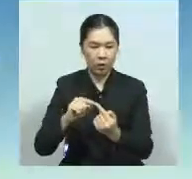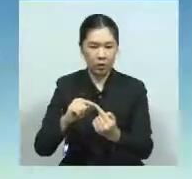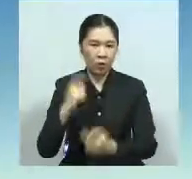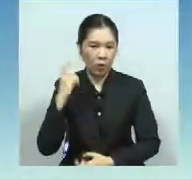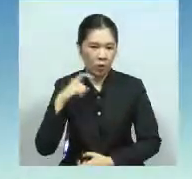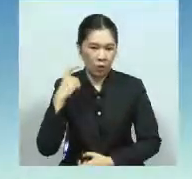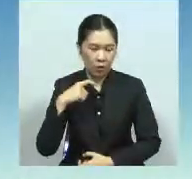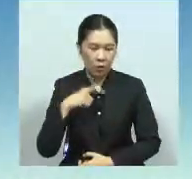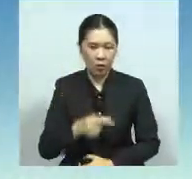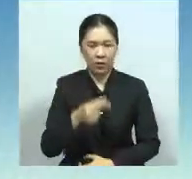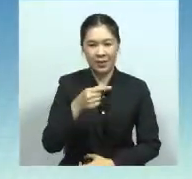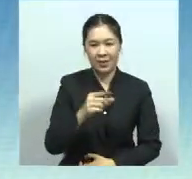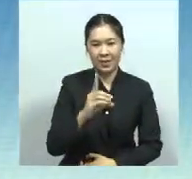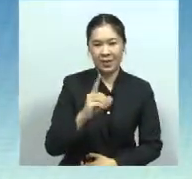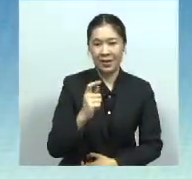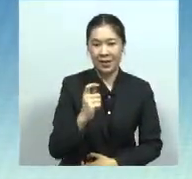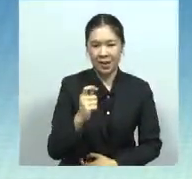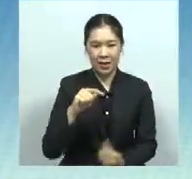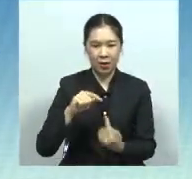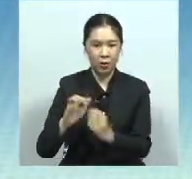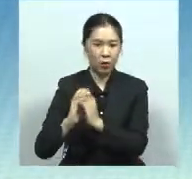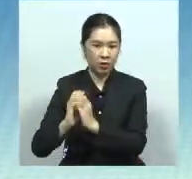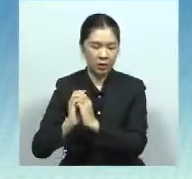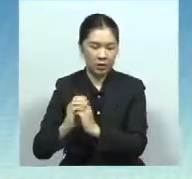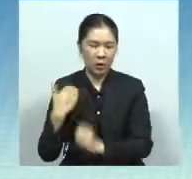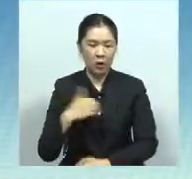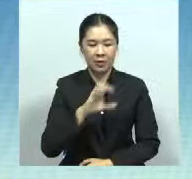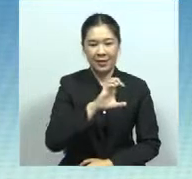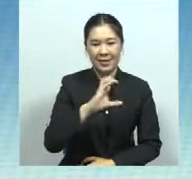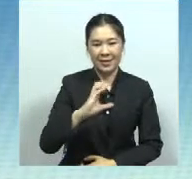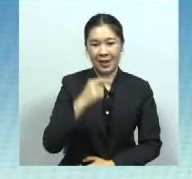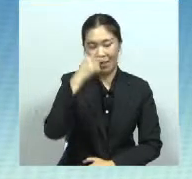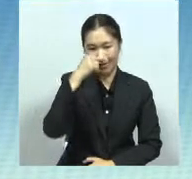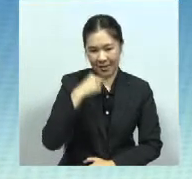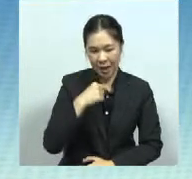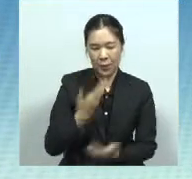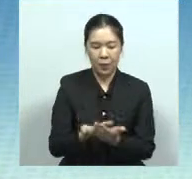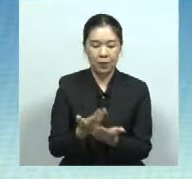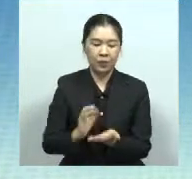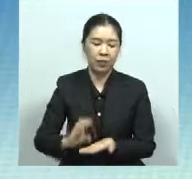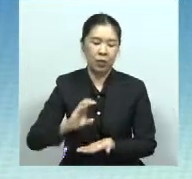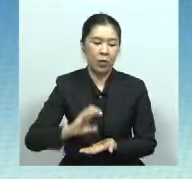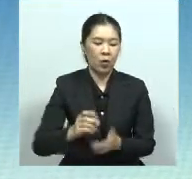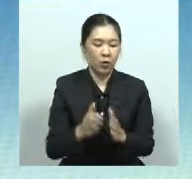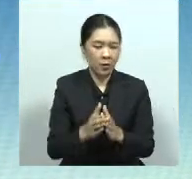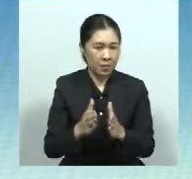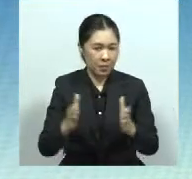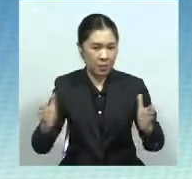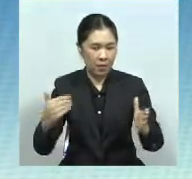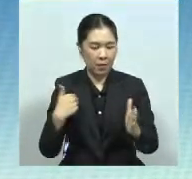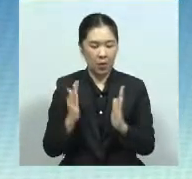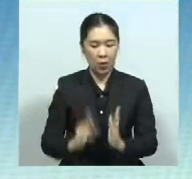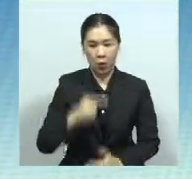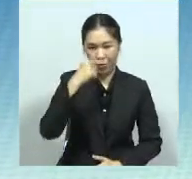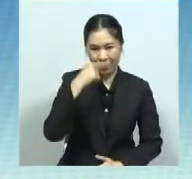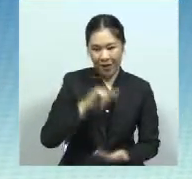หรือว่า GBA ของจีนกับ EEC ของไทยรวมถึงร่วมมือขยายการลงทุนให้มากขึ้นจากปัจจุบันที่มีนักลงทุน